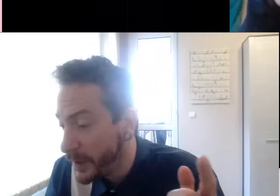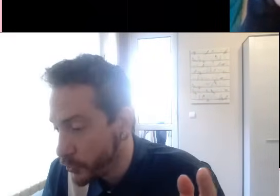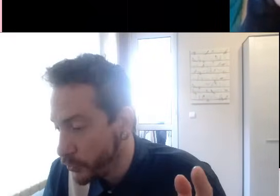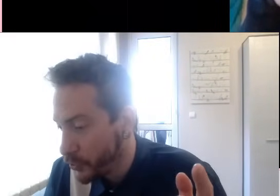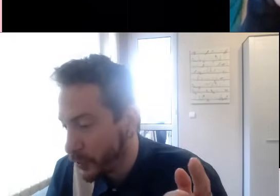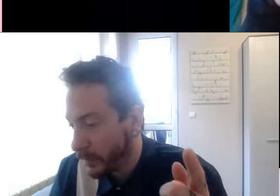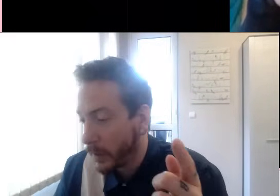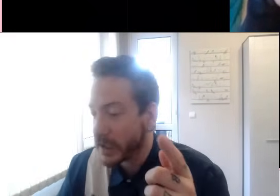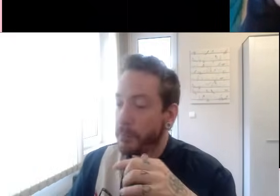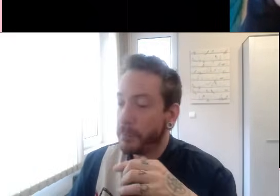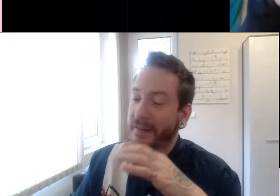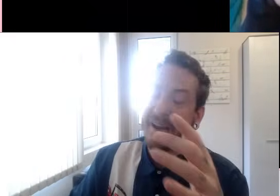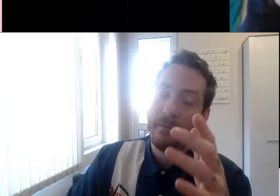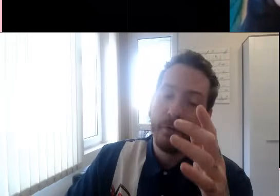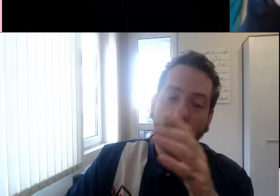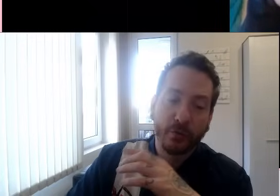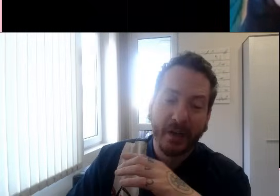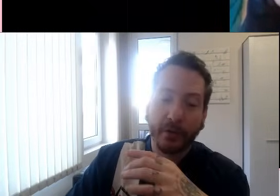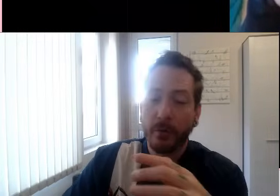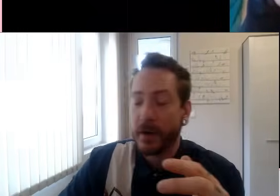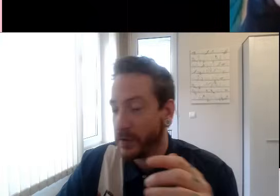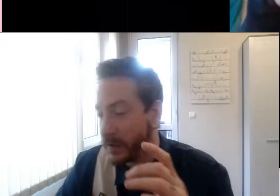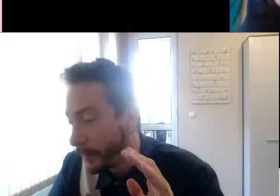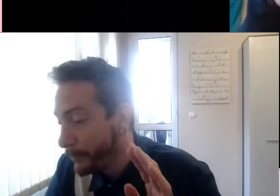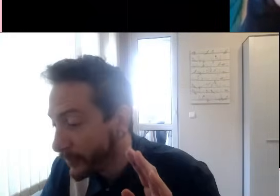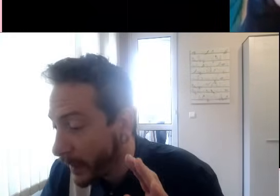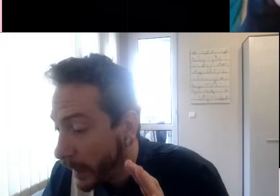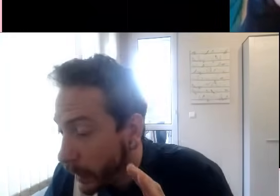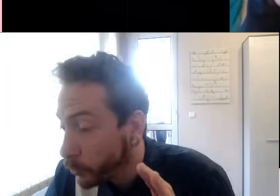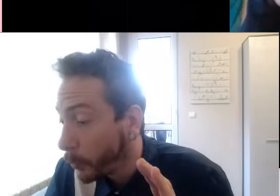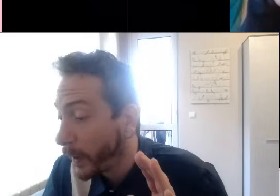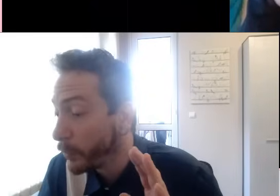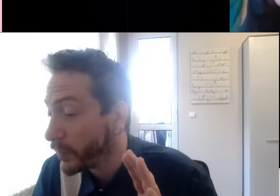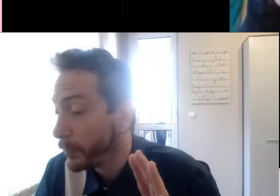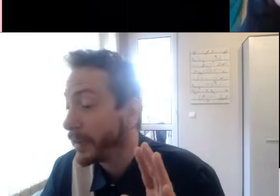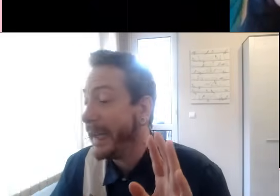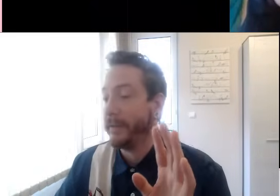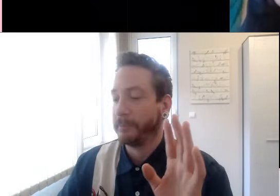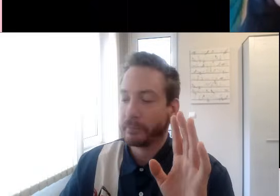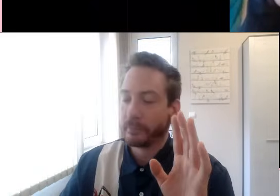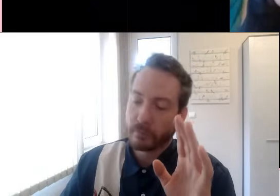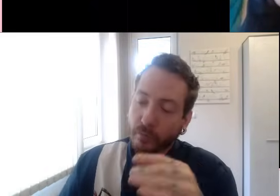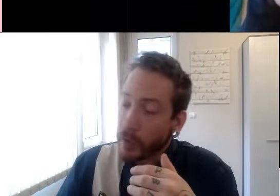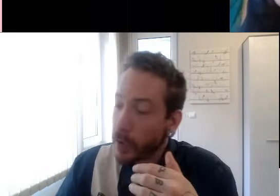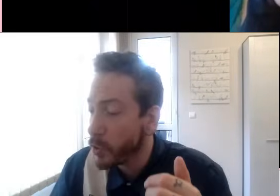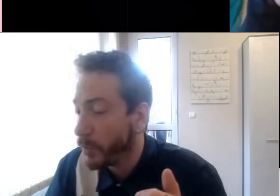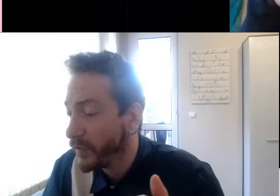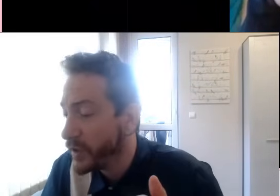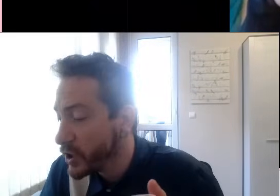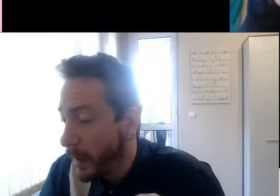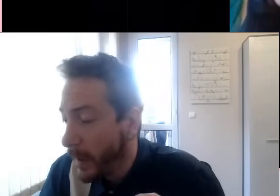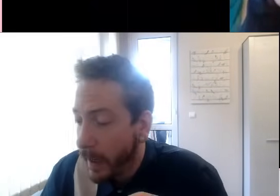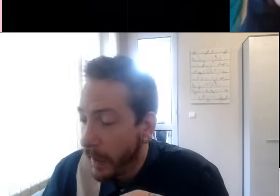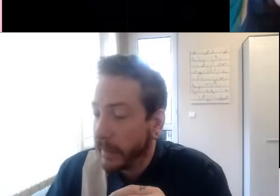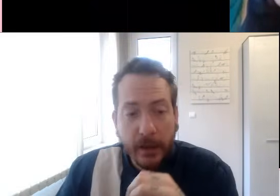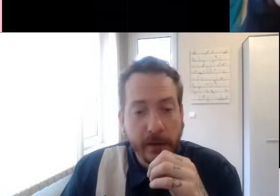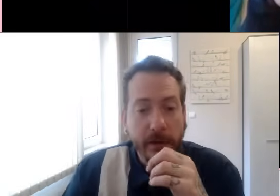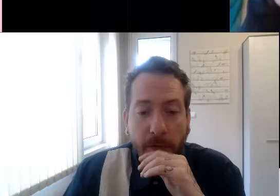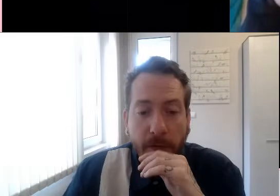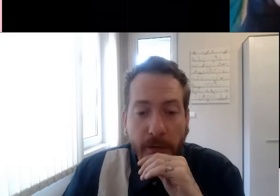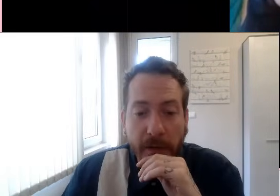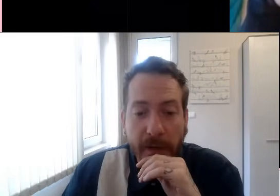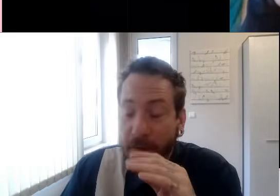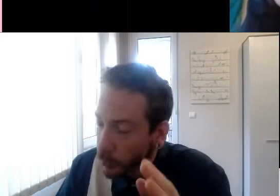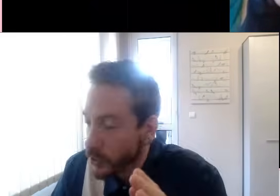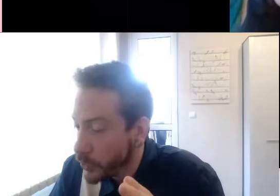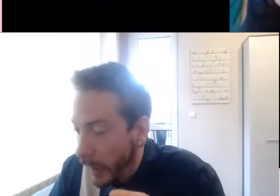juges, alors j'ai vu passer là en formation quelque part, je sais pas, son prénom ce serait peut-être Hélène. Moi je m'en fiche. Hein. Il faut